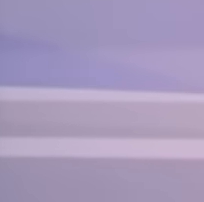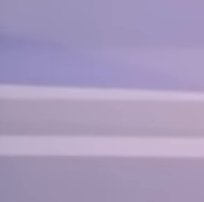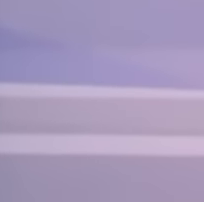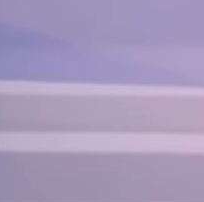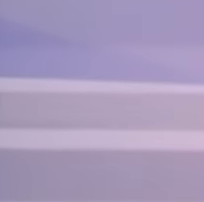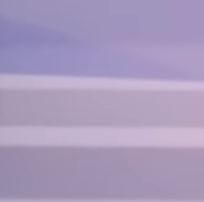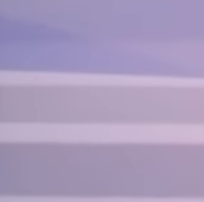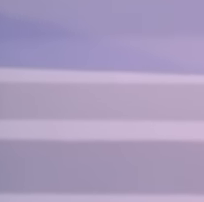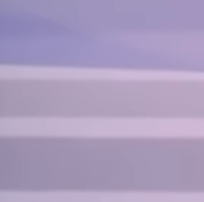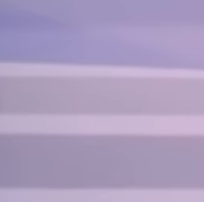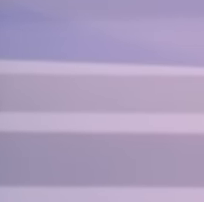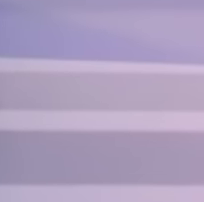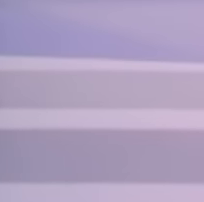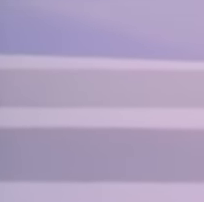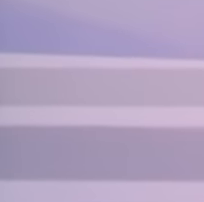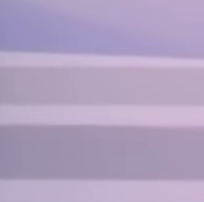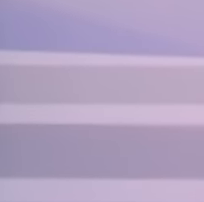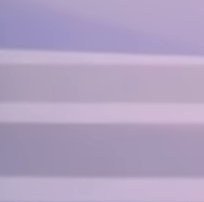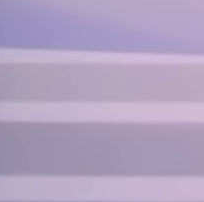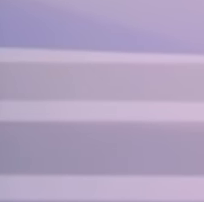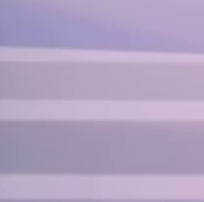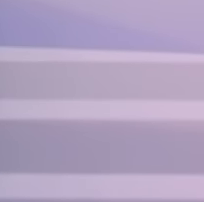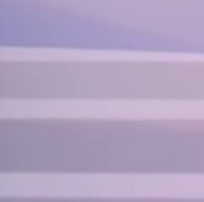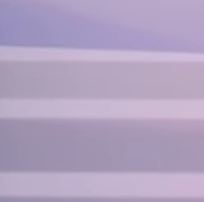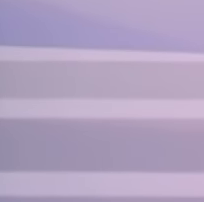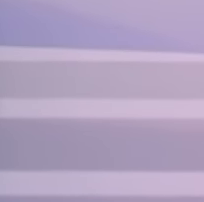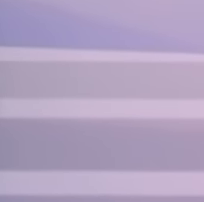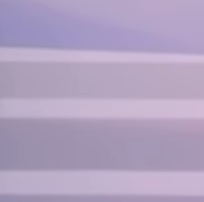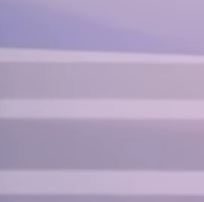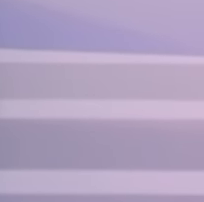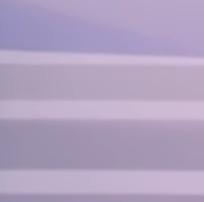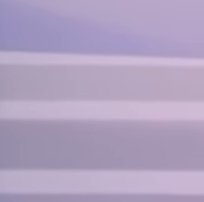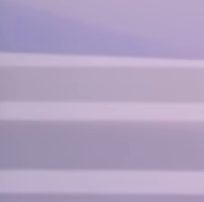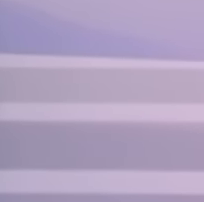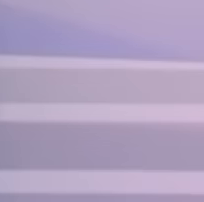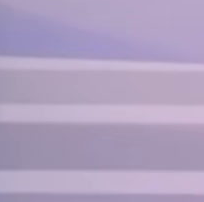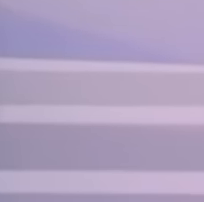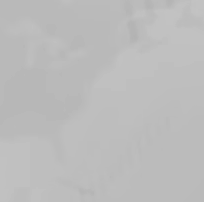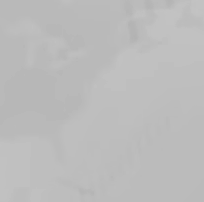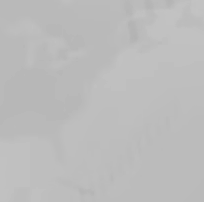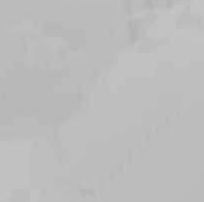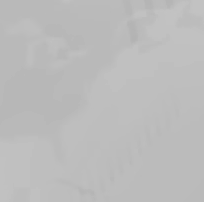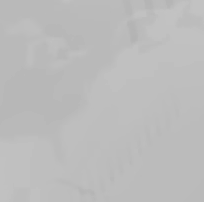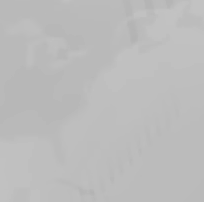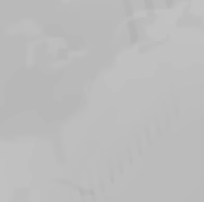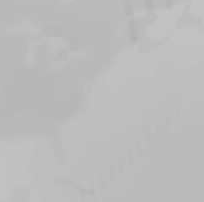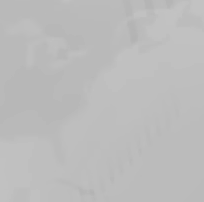abroad, samahan nyo kami sa GMA Pinoy TV at www.gmanews.tv.